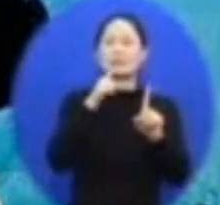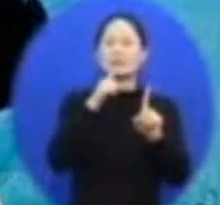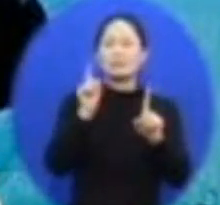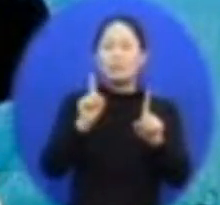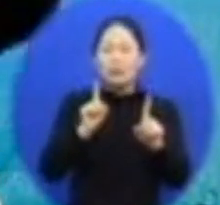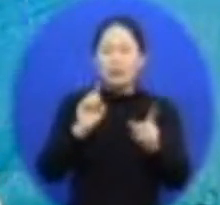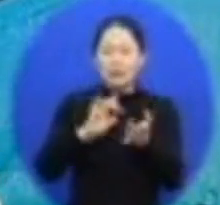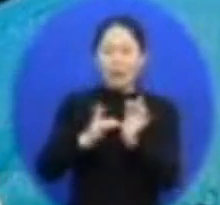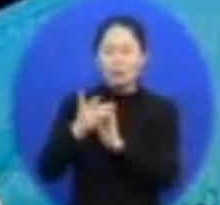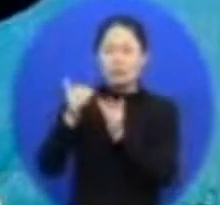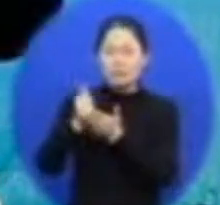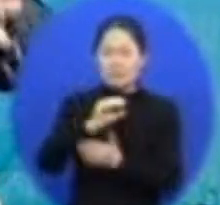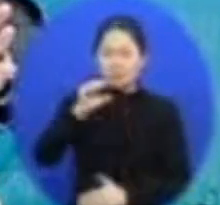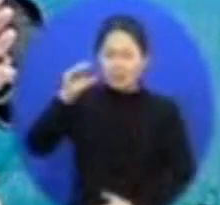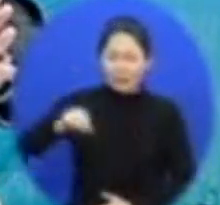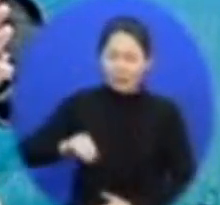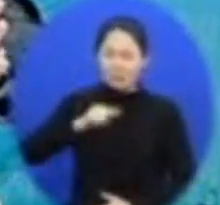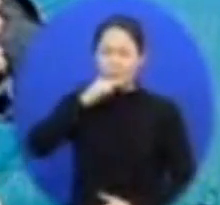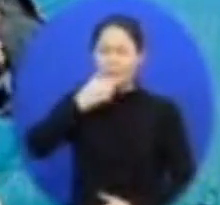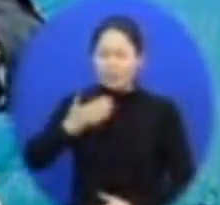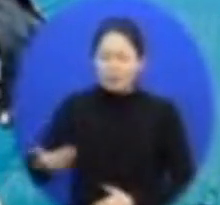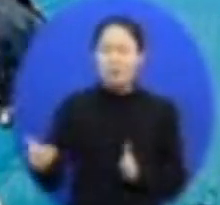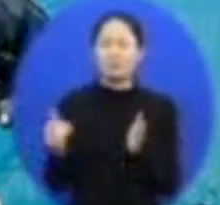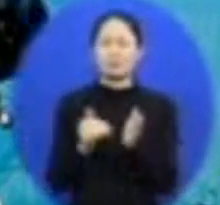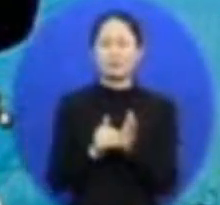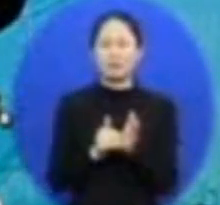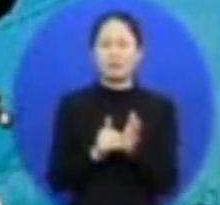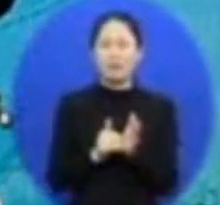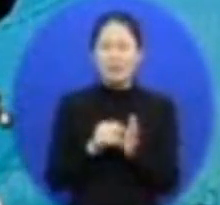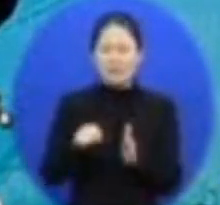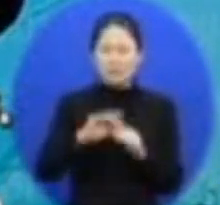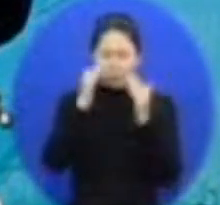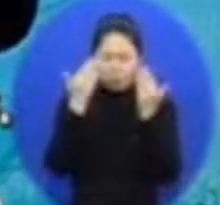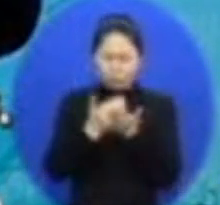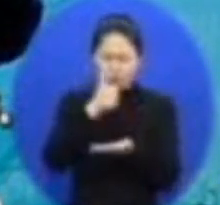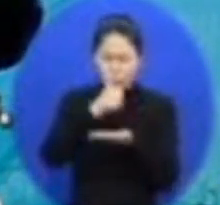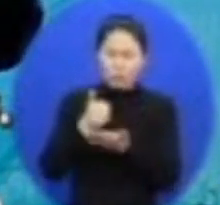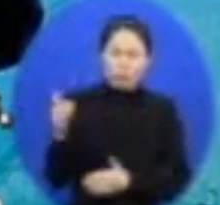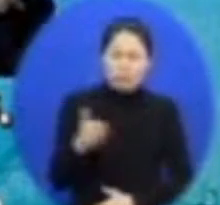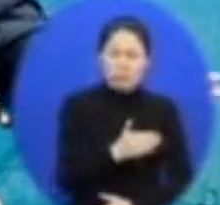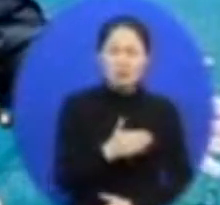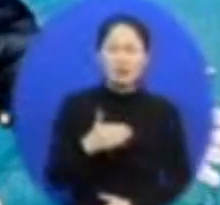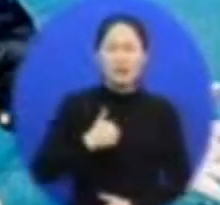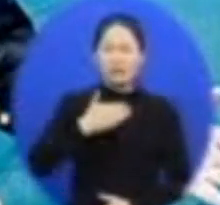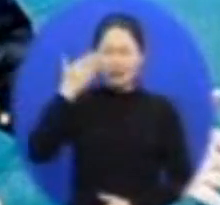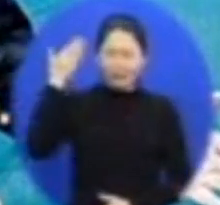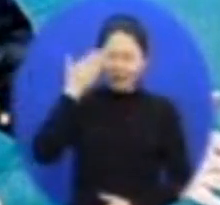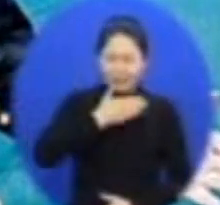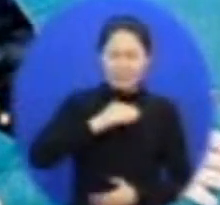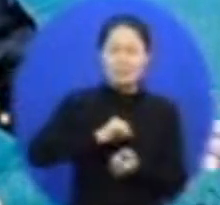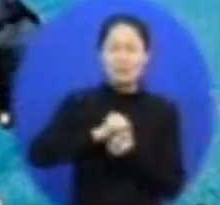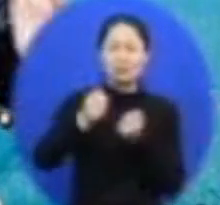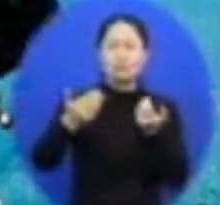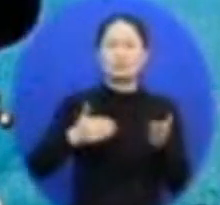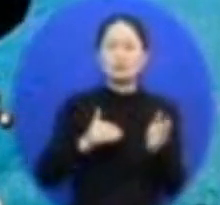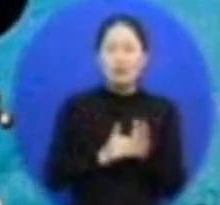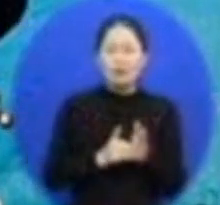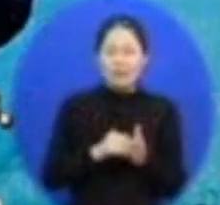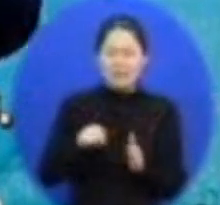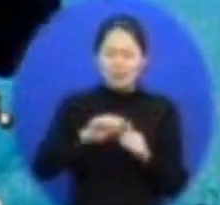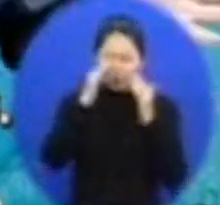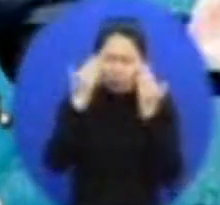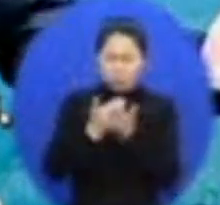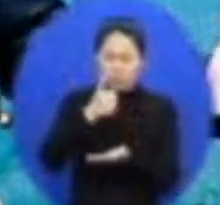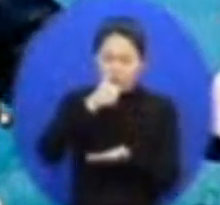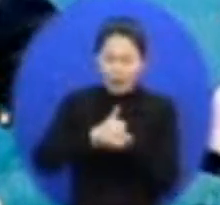예수님께서 십자가에서 피 흘릴 수 있어 이 모든 죄에서 나를 다 깨끗하게 하셨어 이 모든